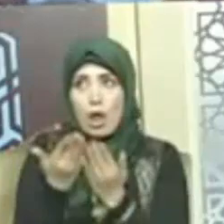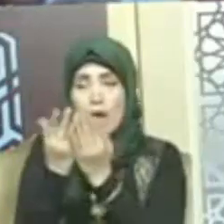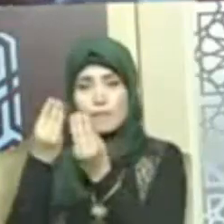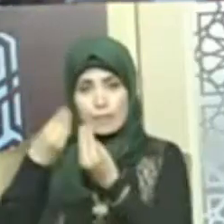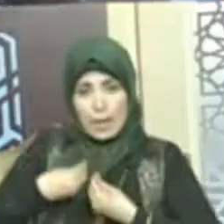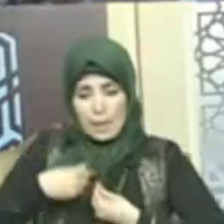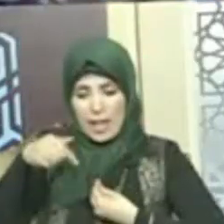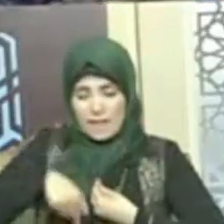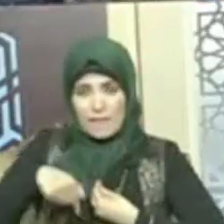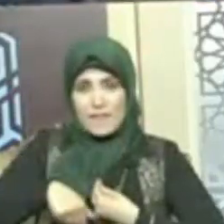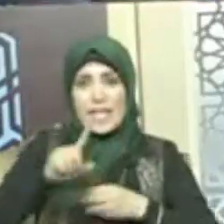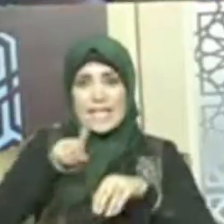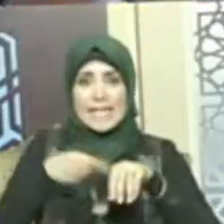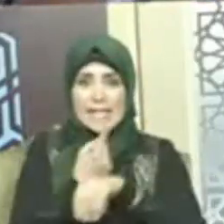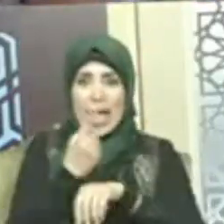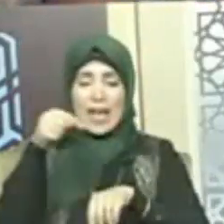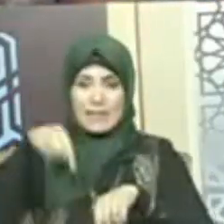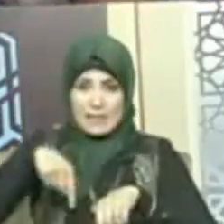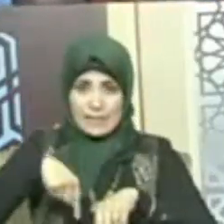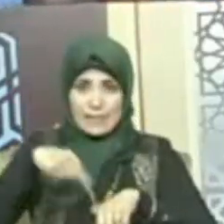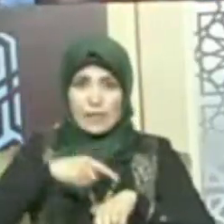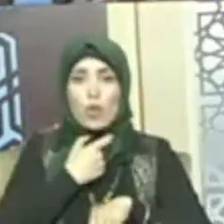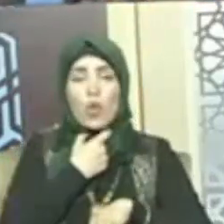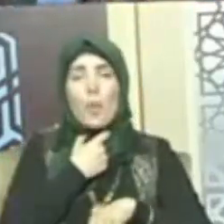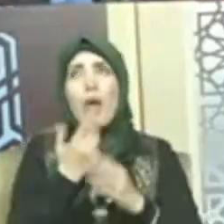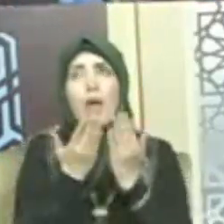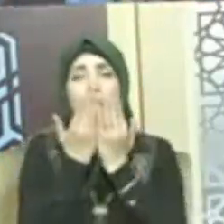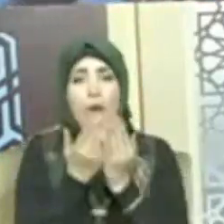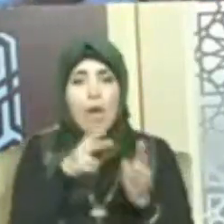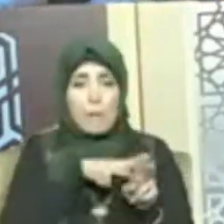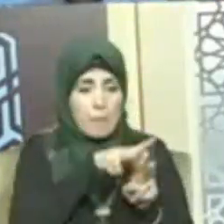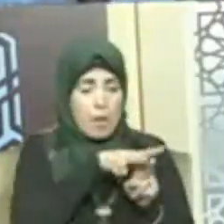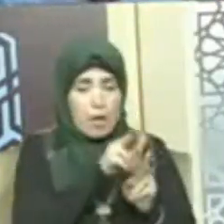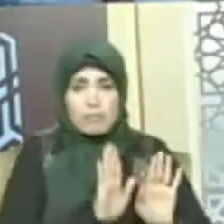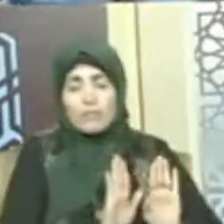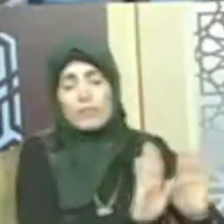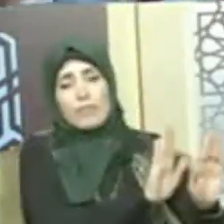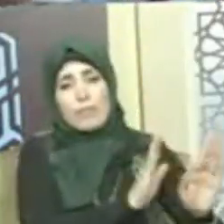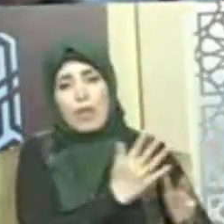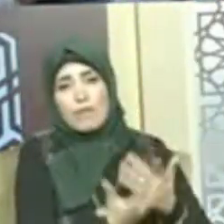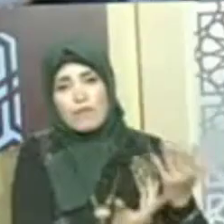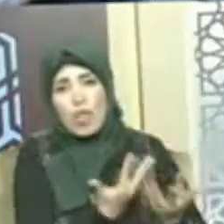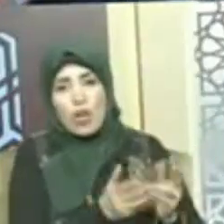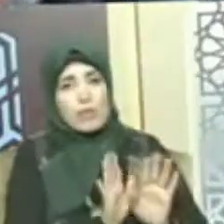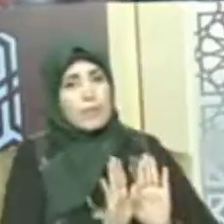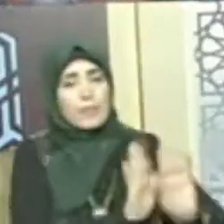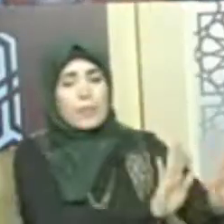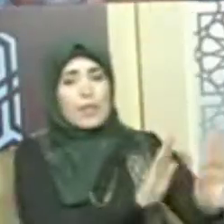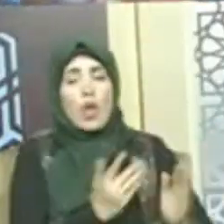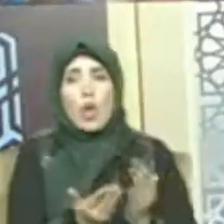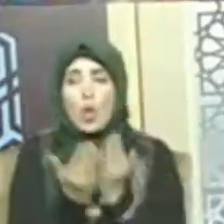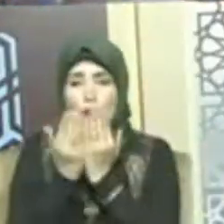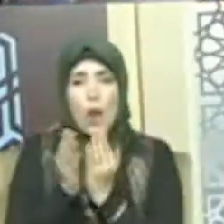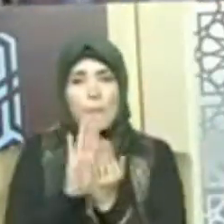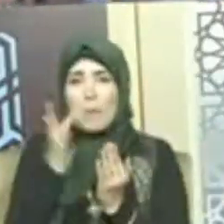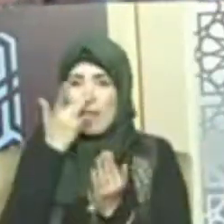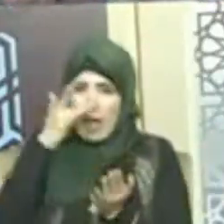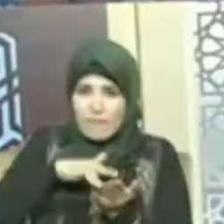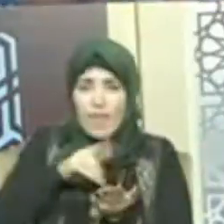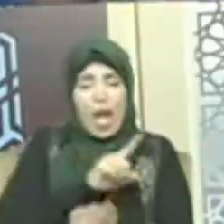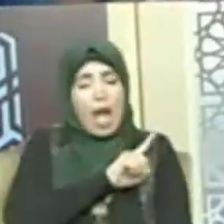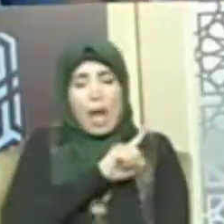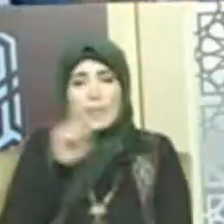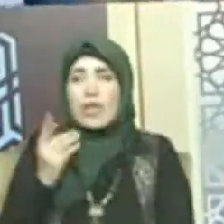في ساعتنا هذه من العتقاء المقبولين، وألا تردنا